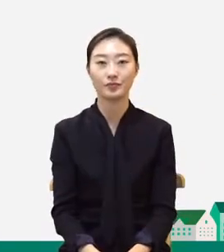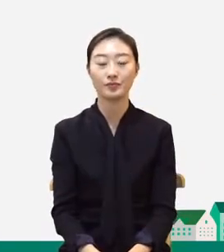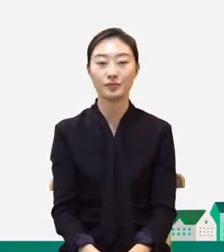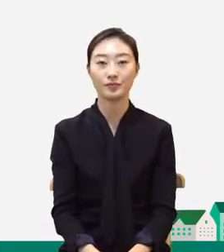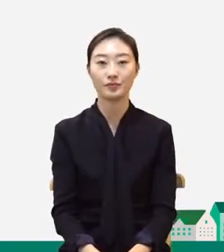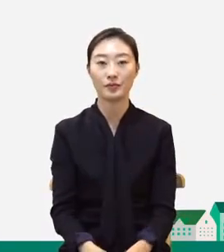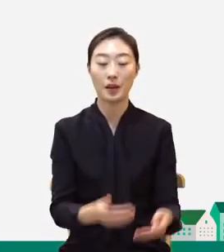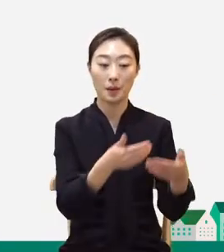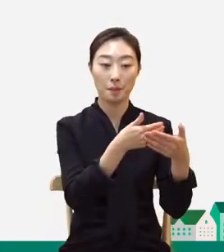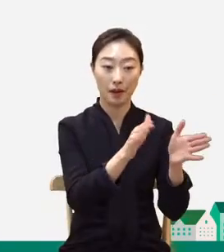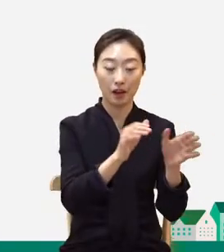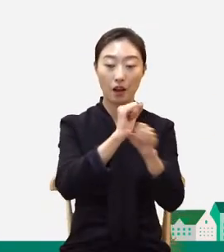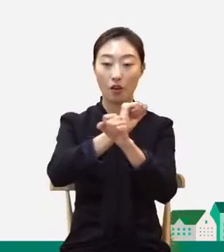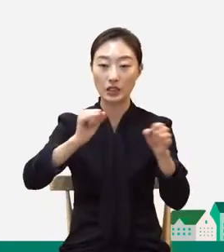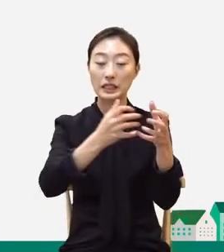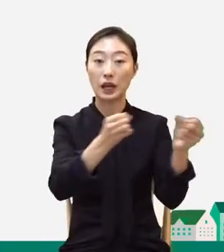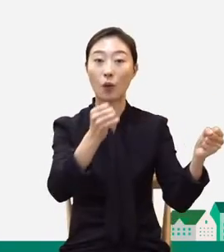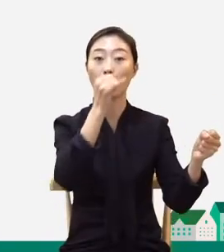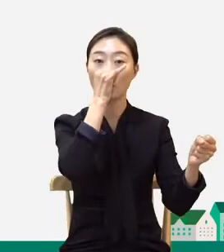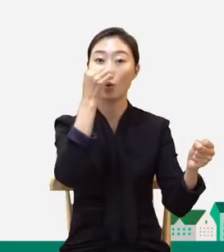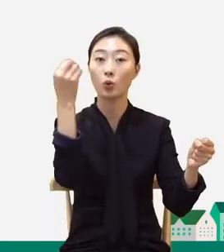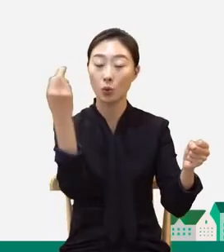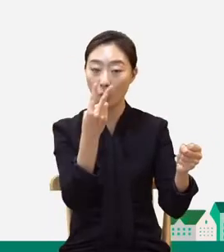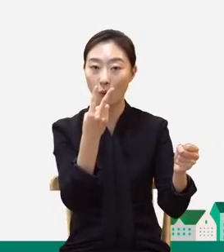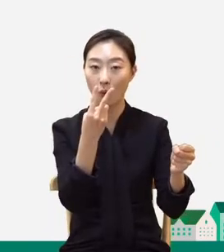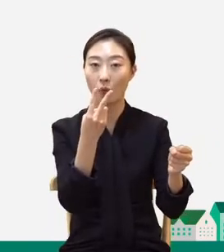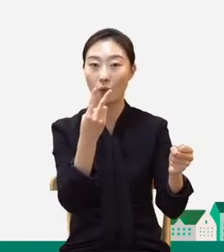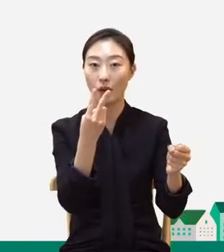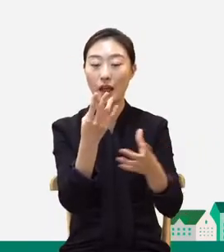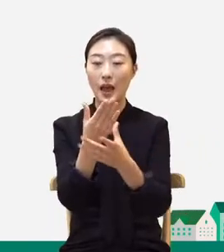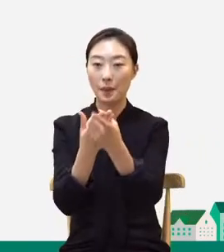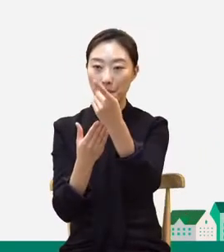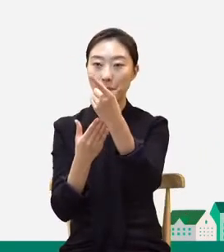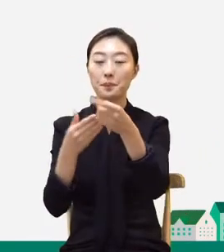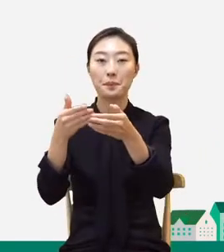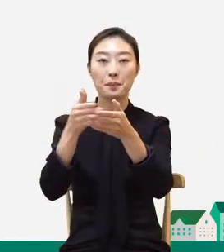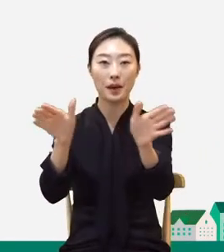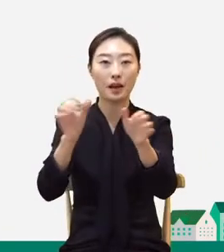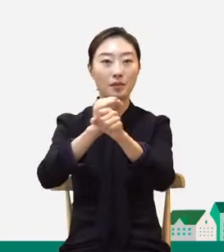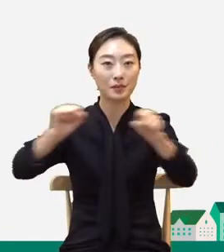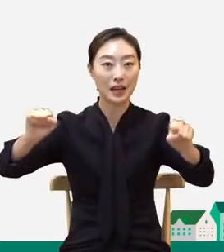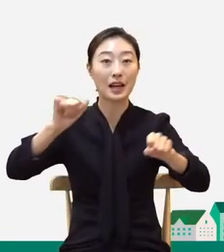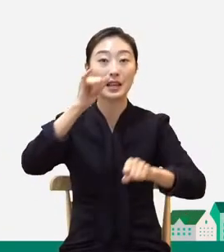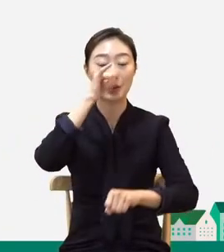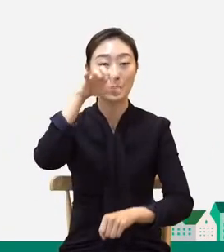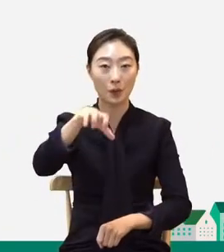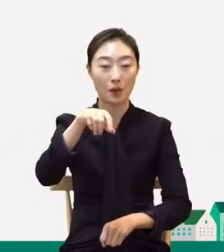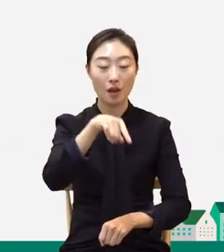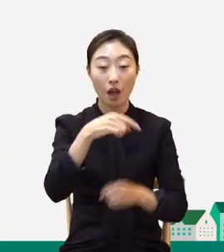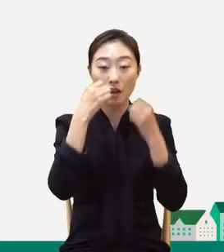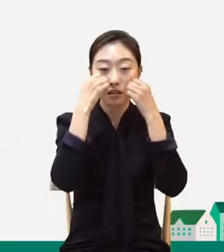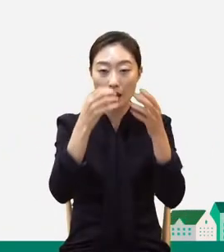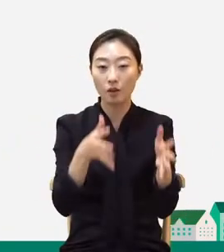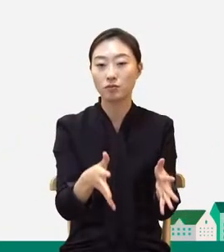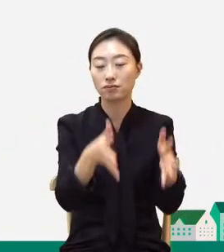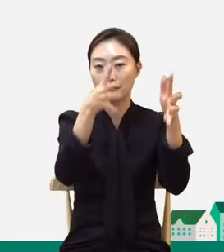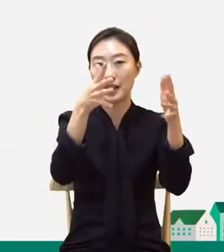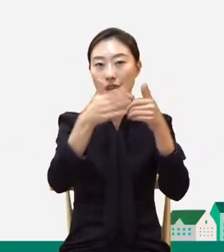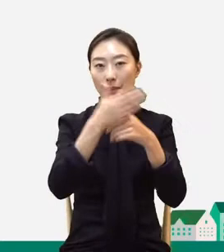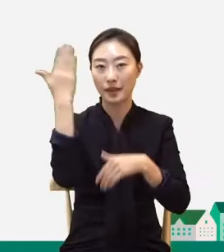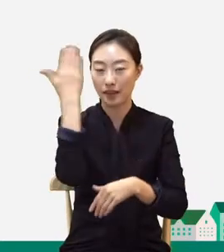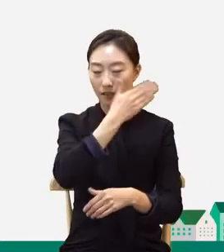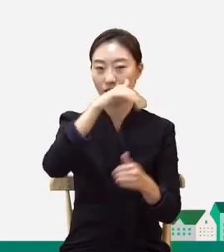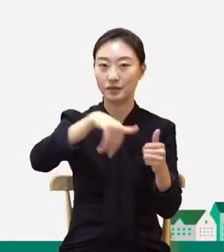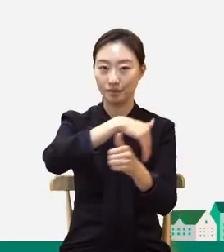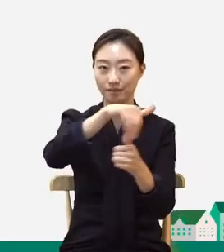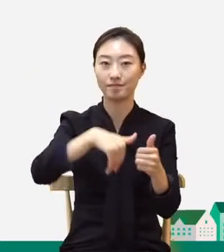방과 거실이 분리된 공간도 있고 또 마찬가지로 일자로 된 공간도 있고요. 여기도 새 건물이어서 굉장히